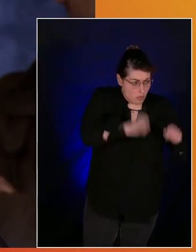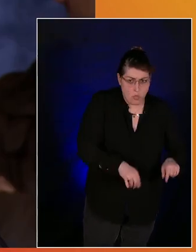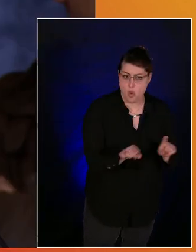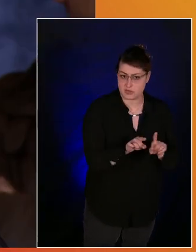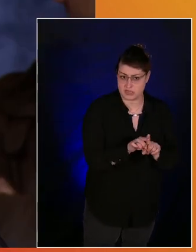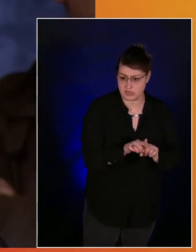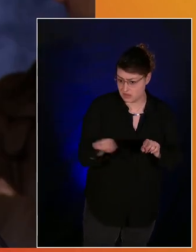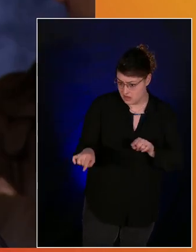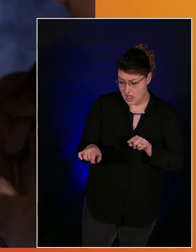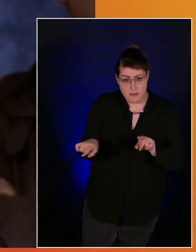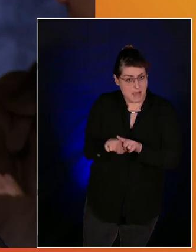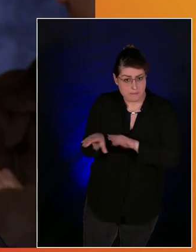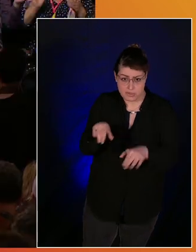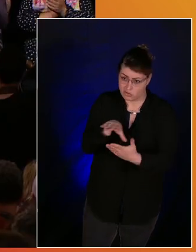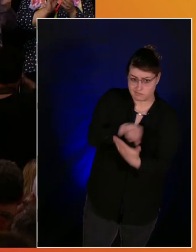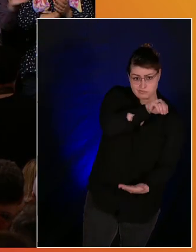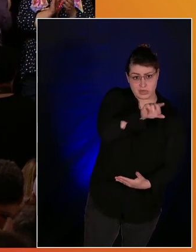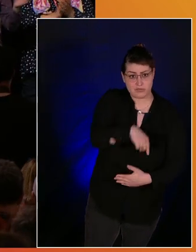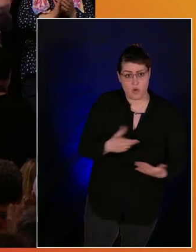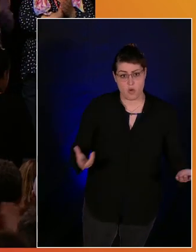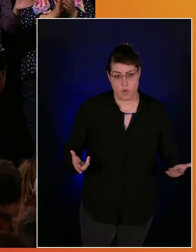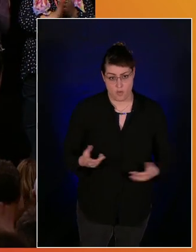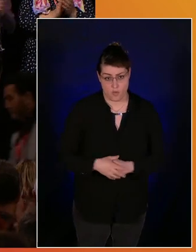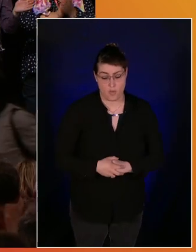la même méthode qu'il faut employer.